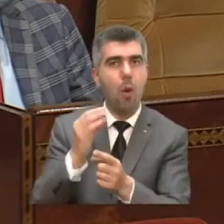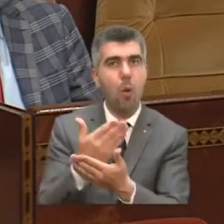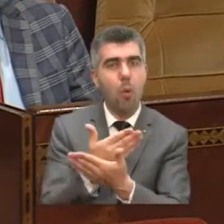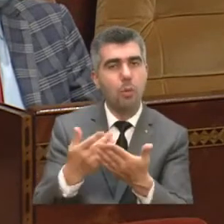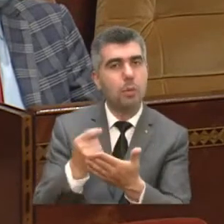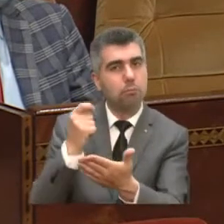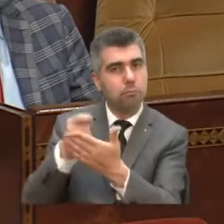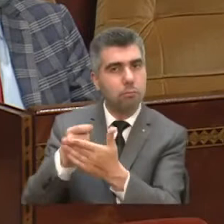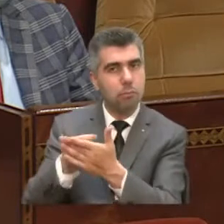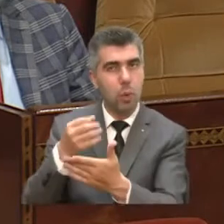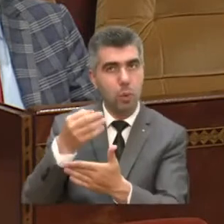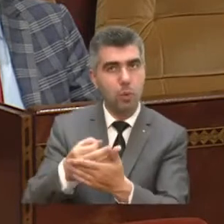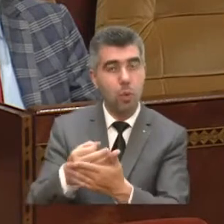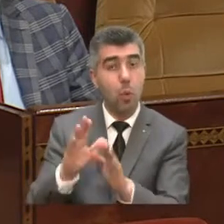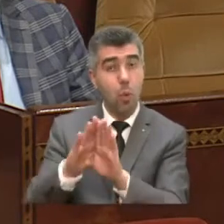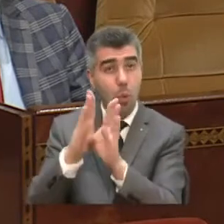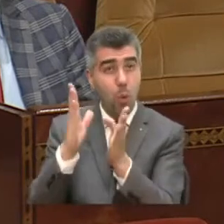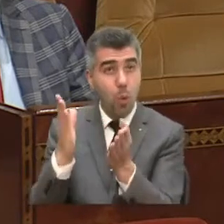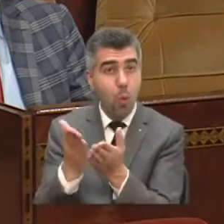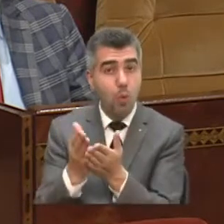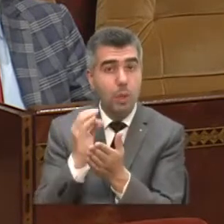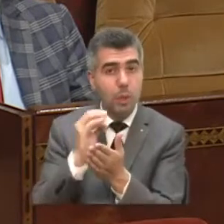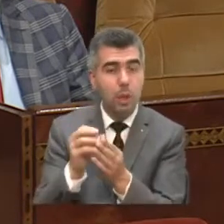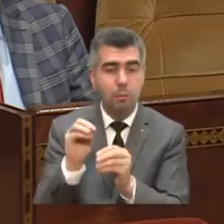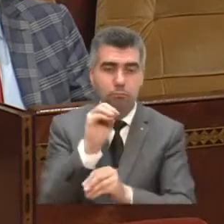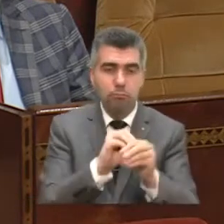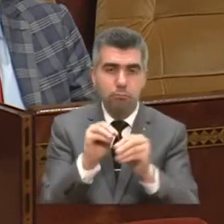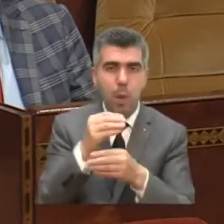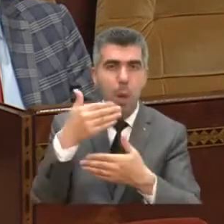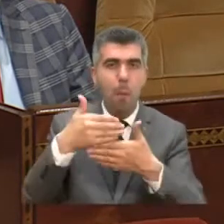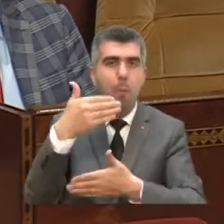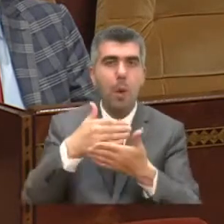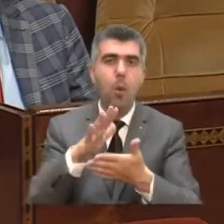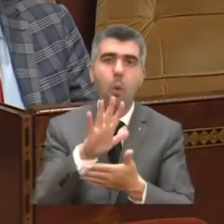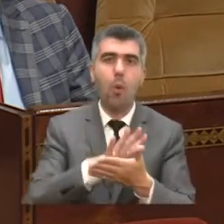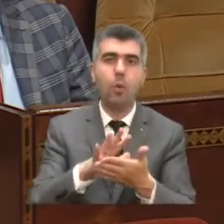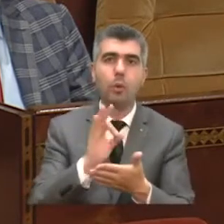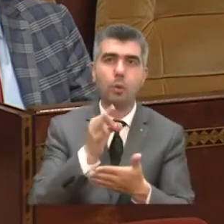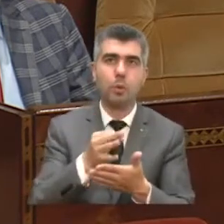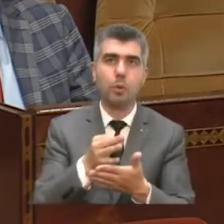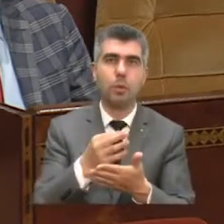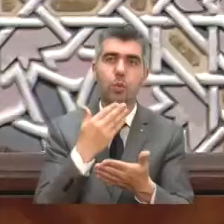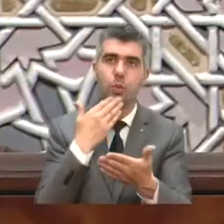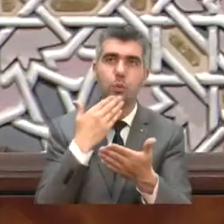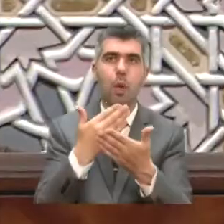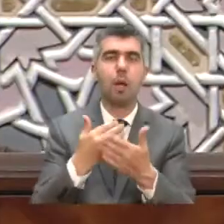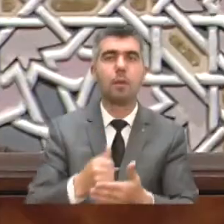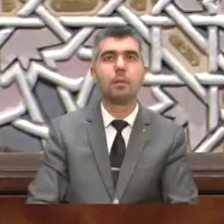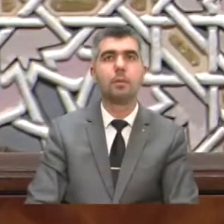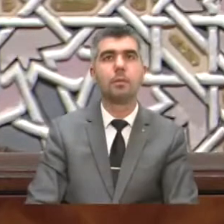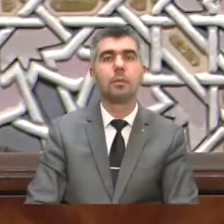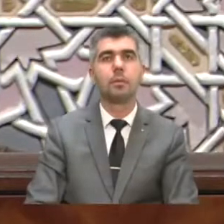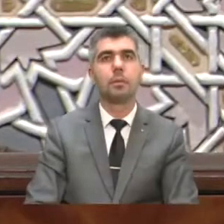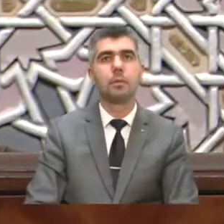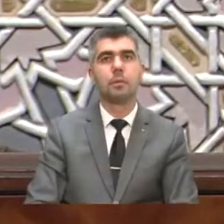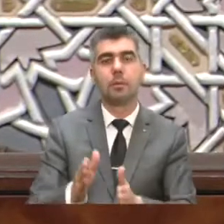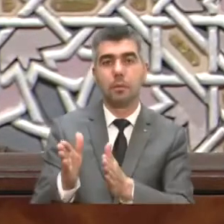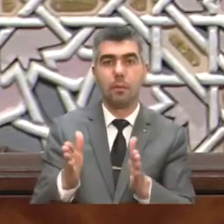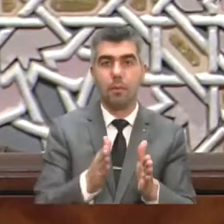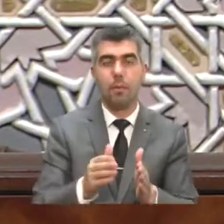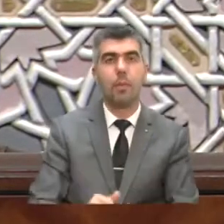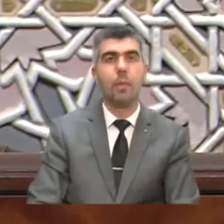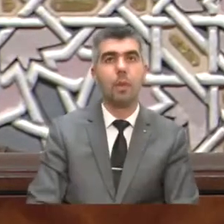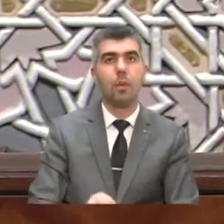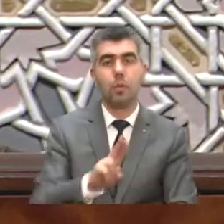الأداء، وهذه الموارد المالية دار بها الصيانة ودار بها البناء. شكرا سيد النائب المحترم. تعقيب